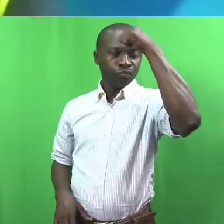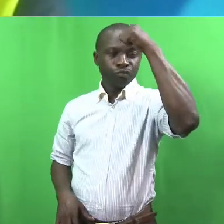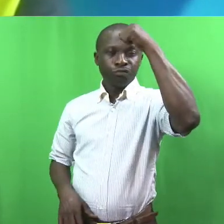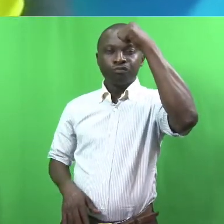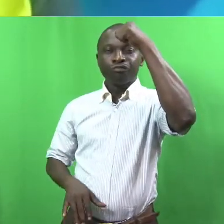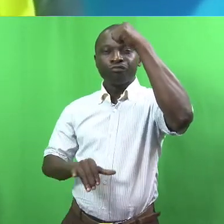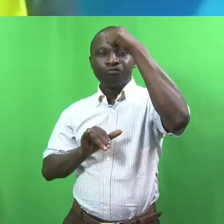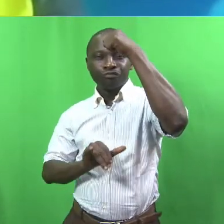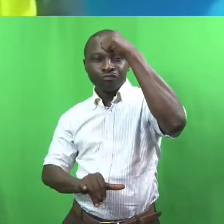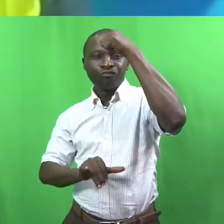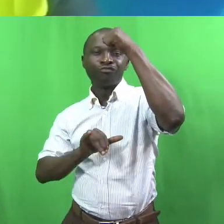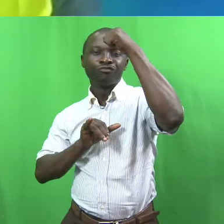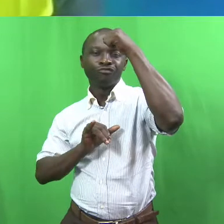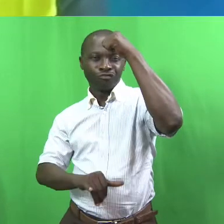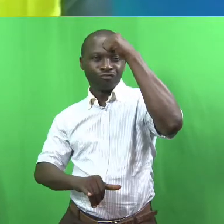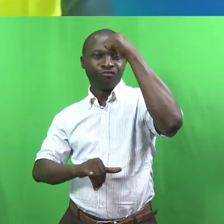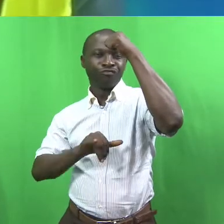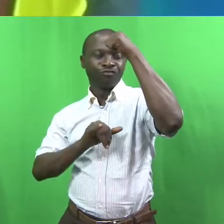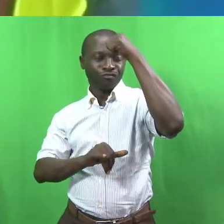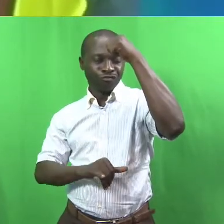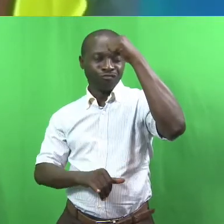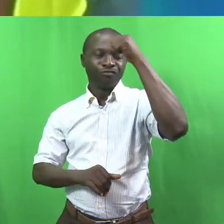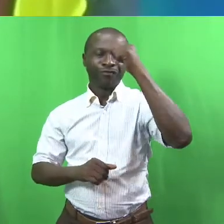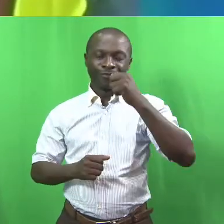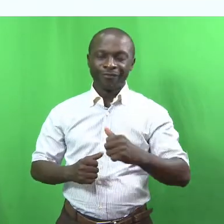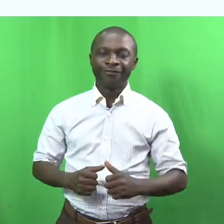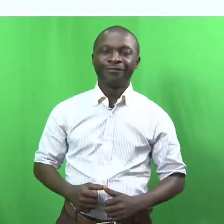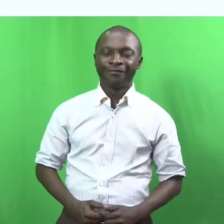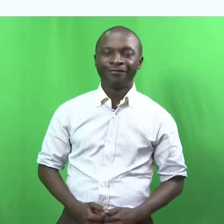premières pages des conseils régionaux au Cameroun.